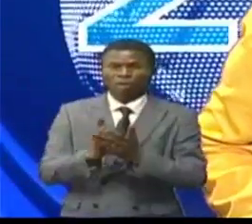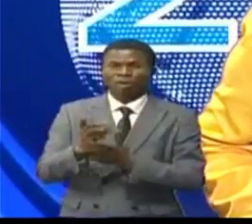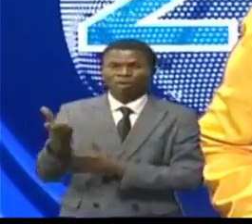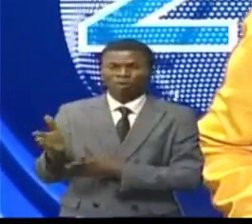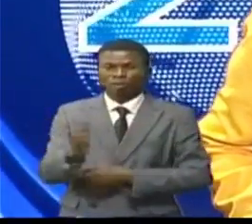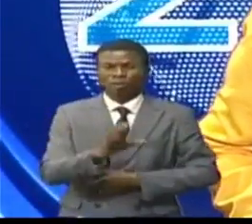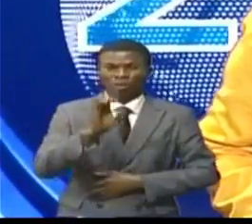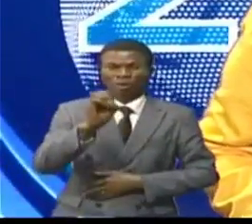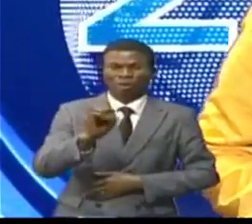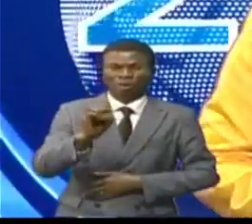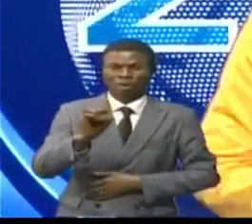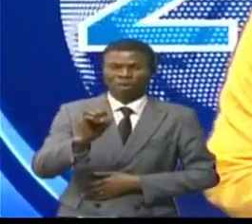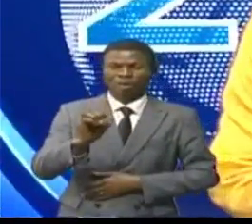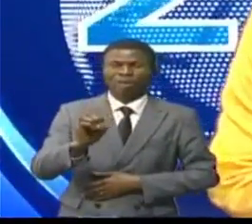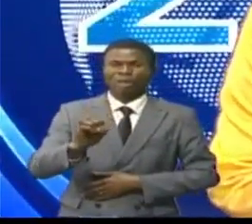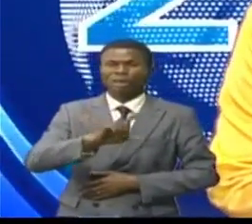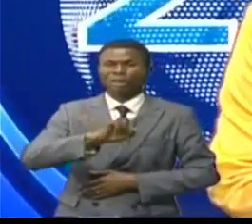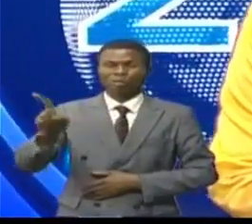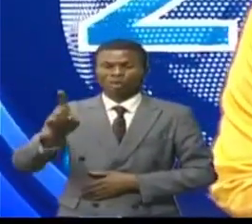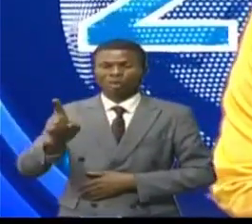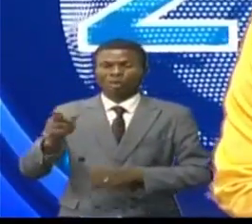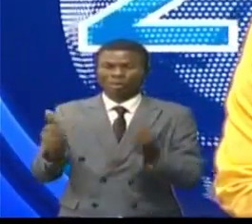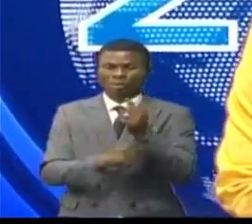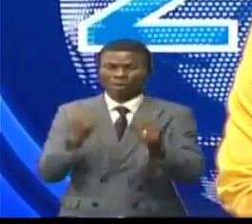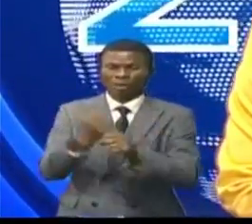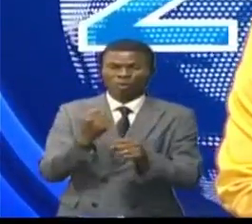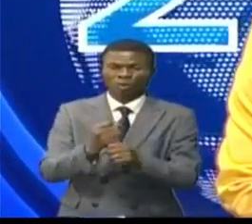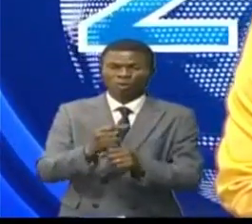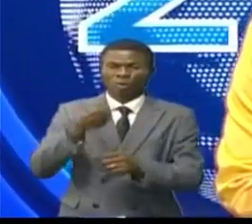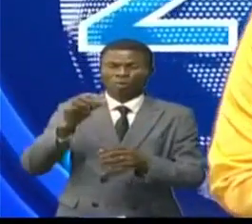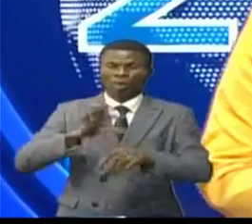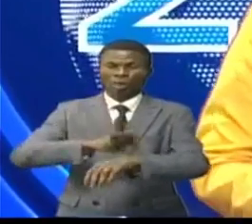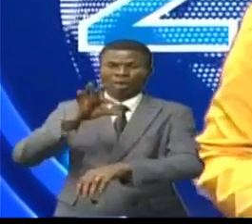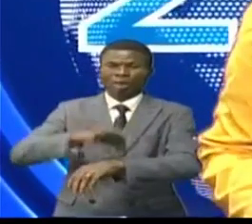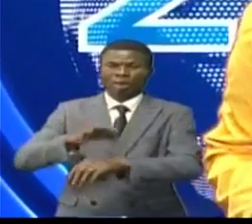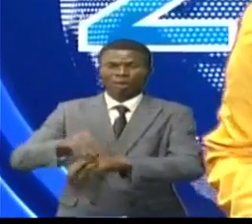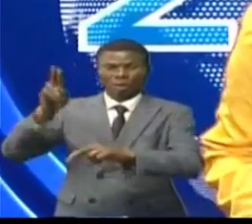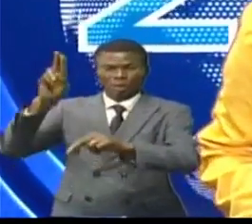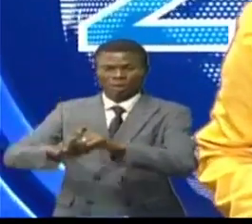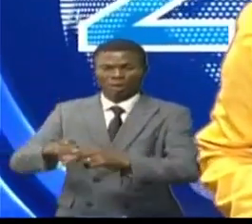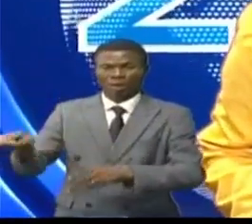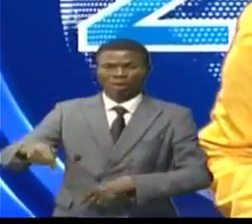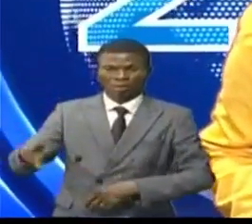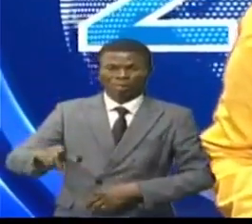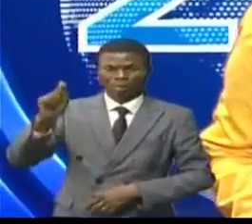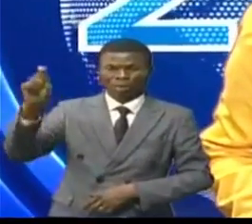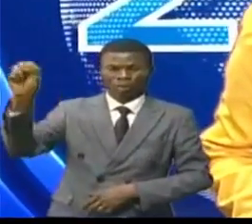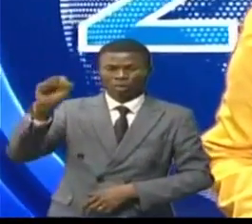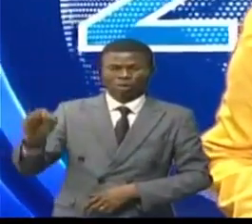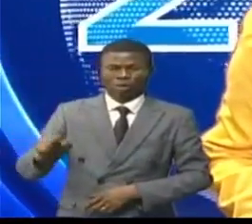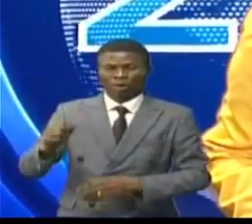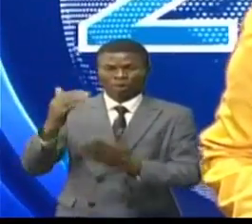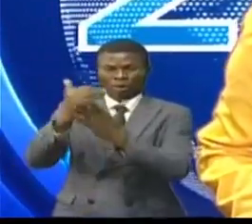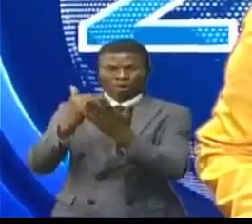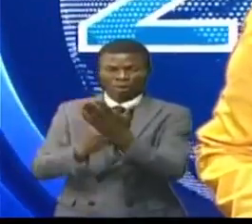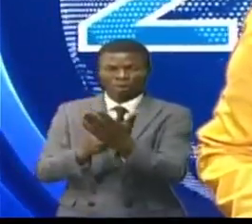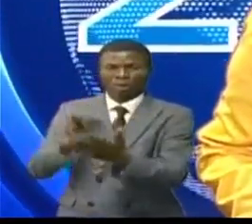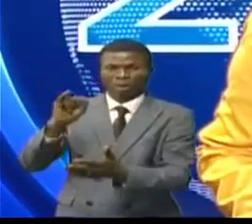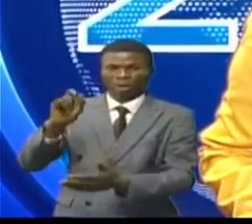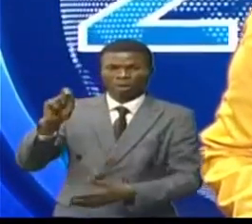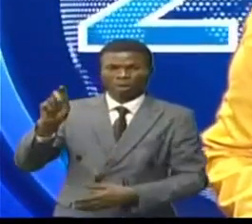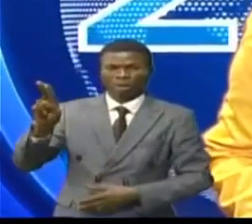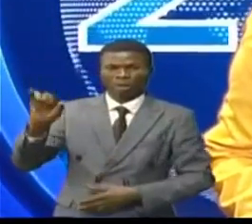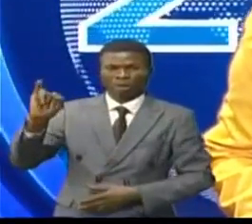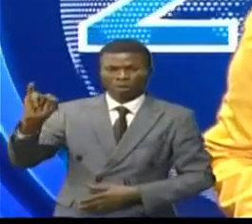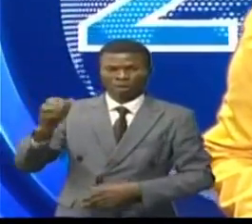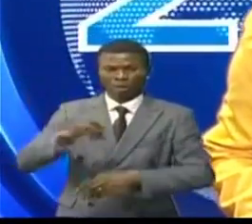50 000 producteurs de coton seront installés dans les provinces de la Tchopo, Bahouélé, Ouélé et Ituri. Cette